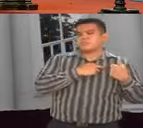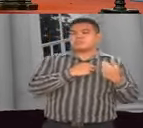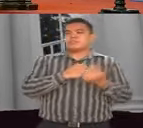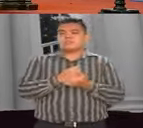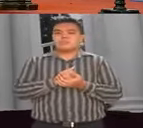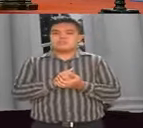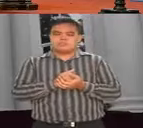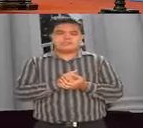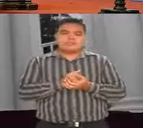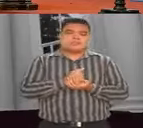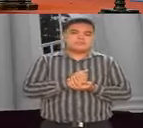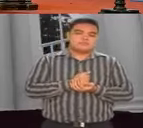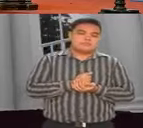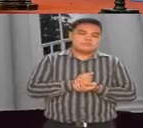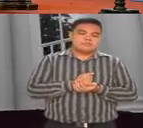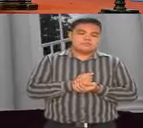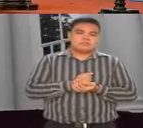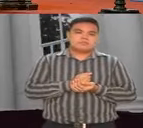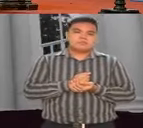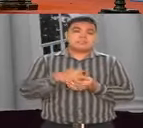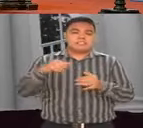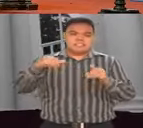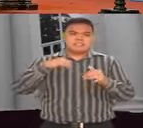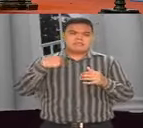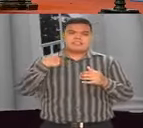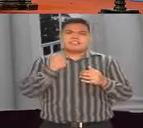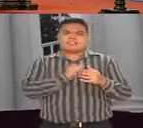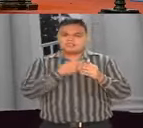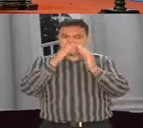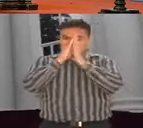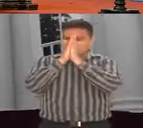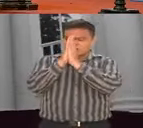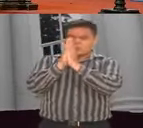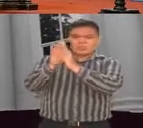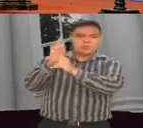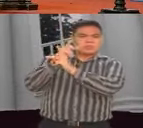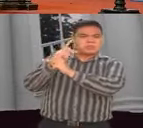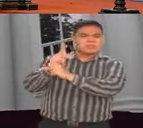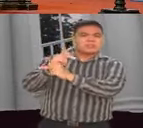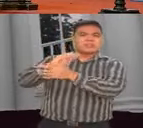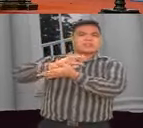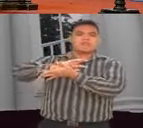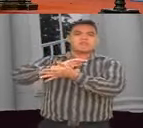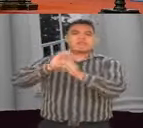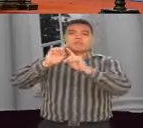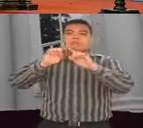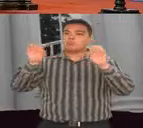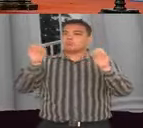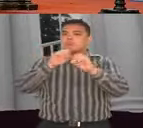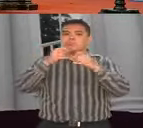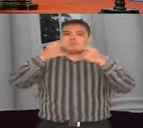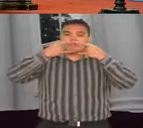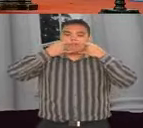responsibilidad. Amen? Mausad na, ampo ta Lord, putik ta ko sa Beirut niya, huwag ka